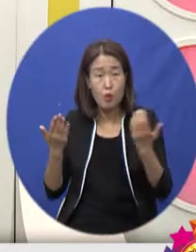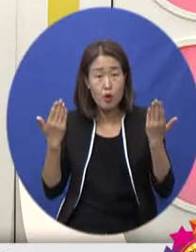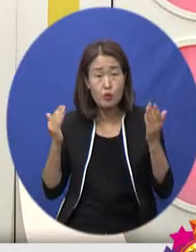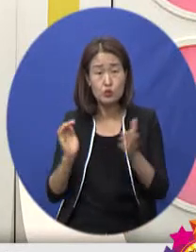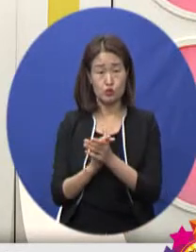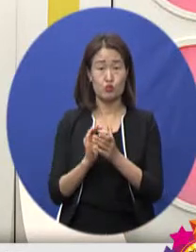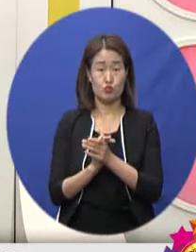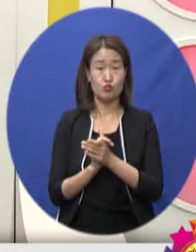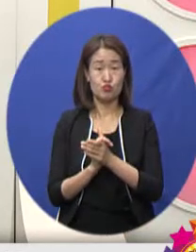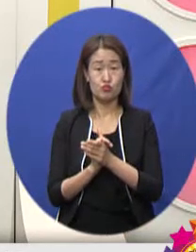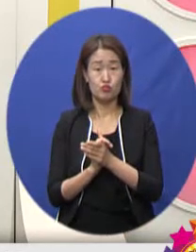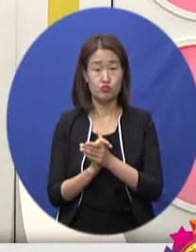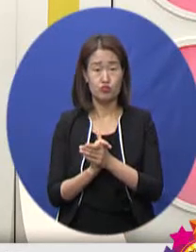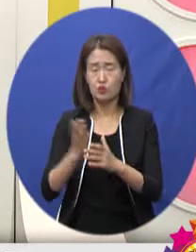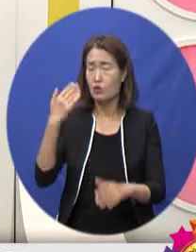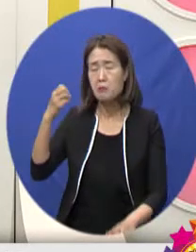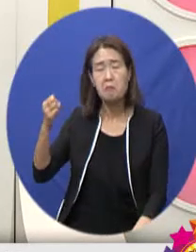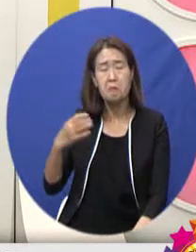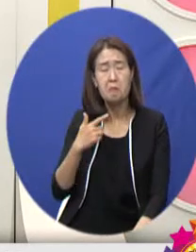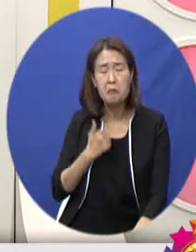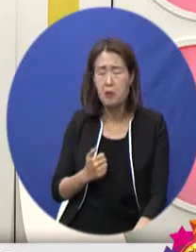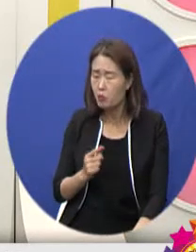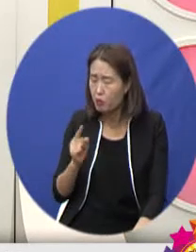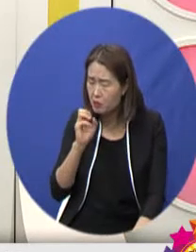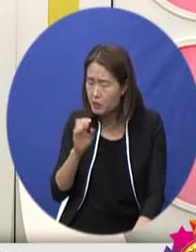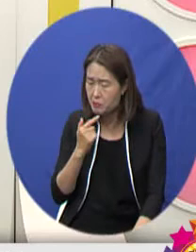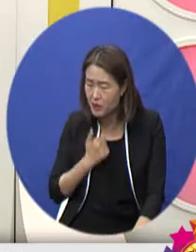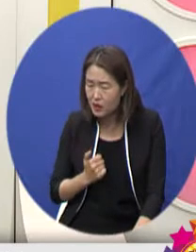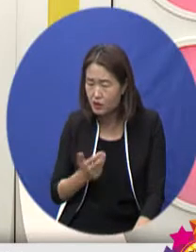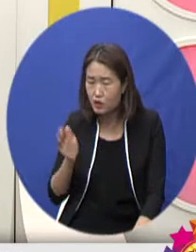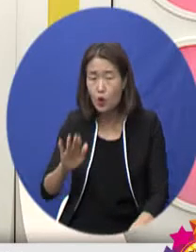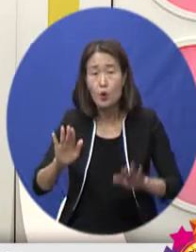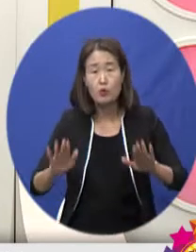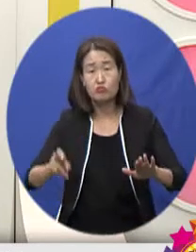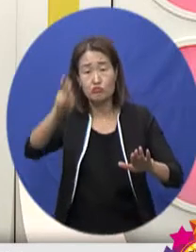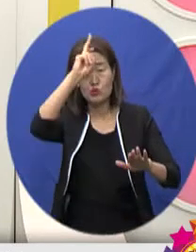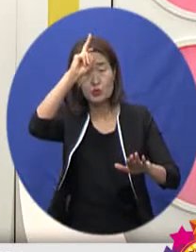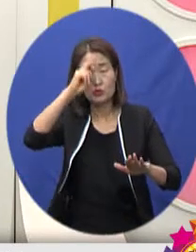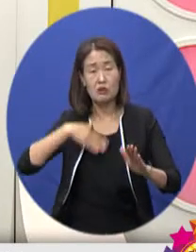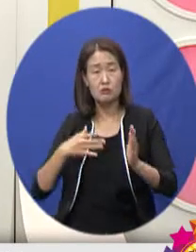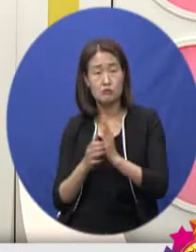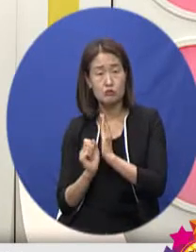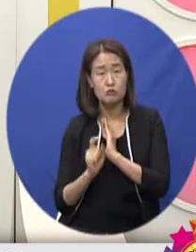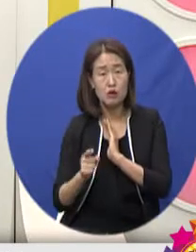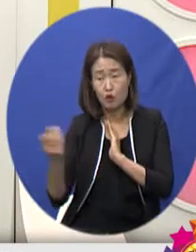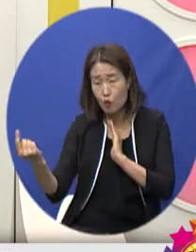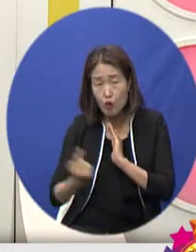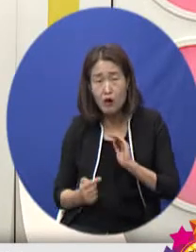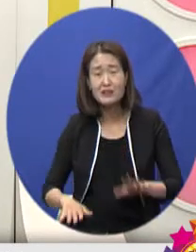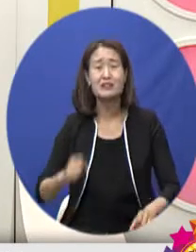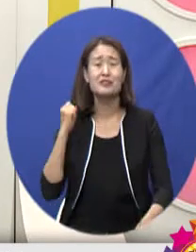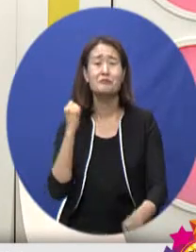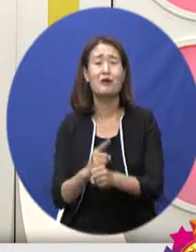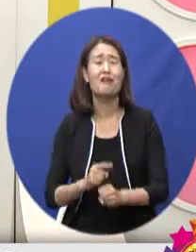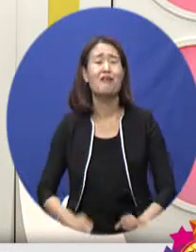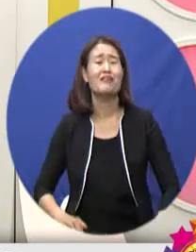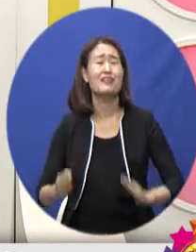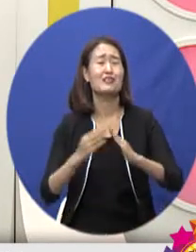친구가 이제 그 얘기를 했었는데 네. 오늘따라 또 점심을 사준다고 또 집이 지금 우리 집에 와 있네 또.